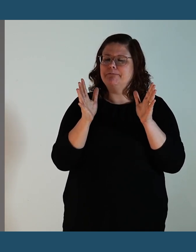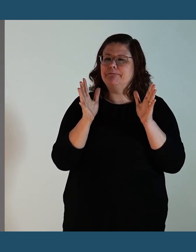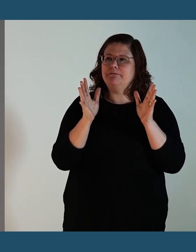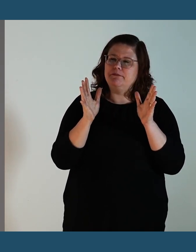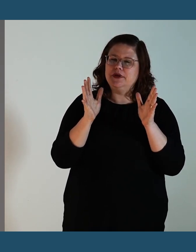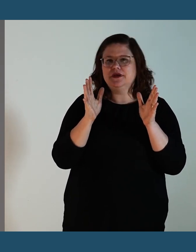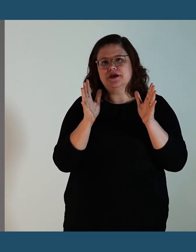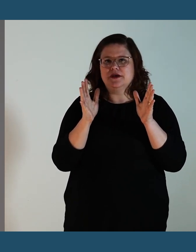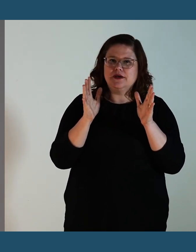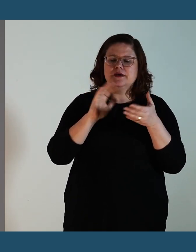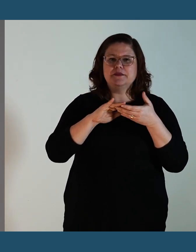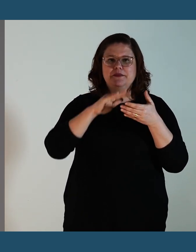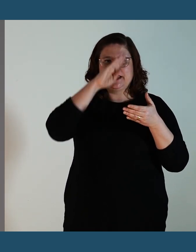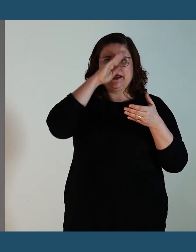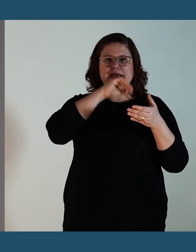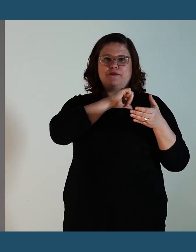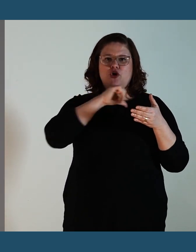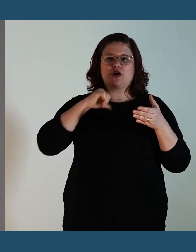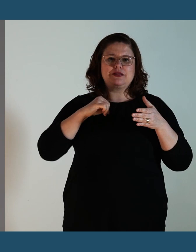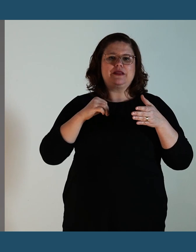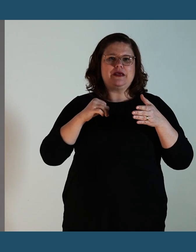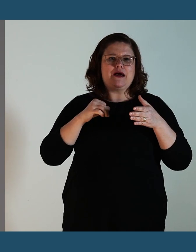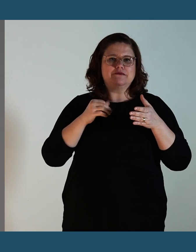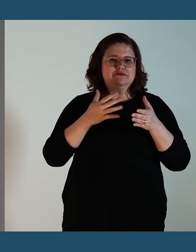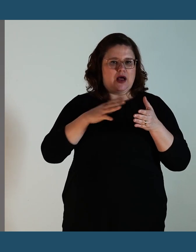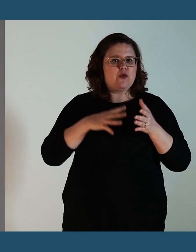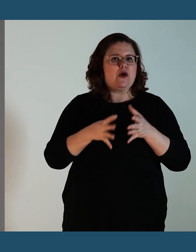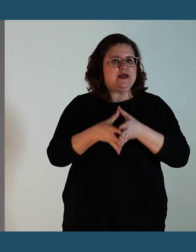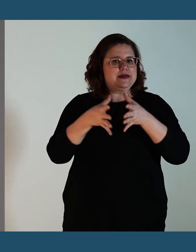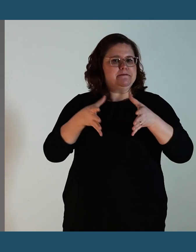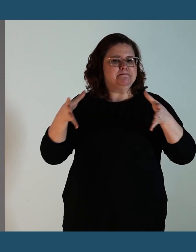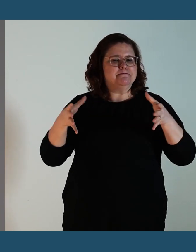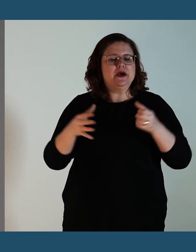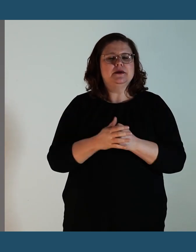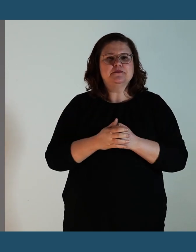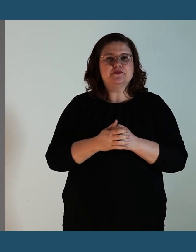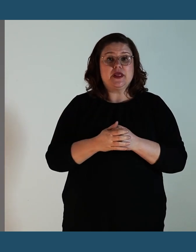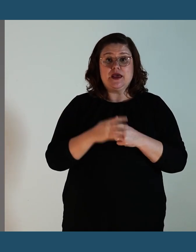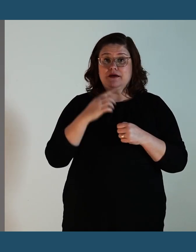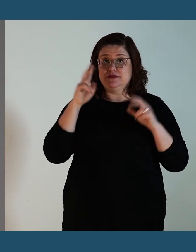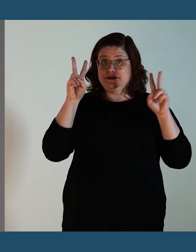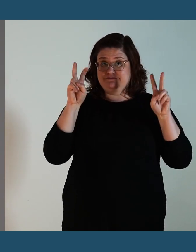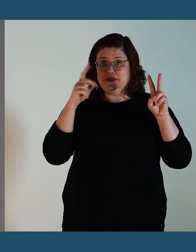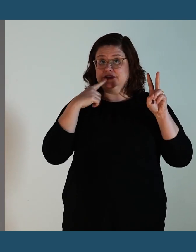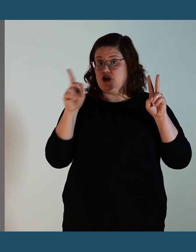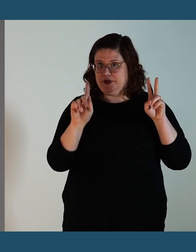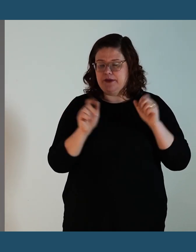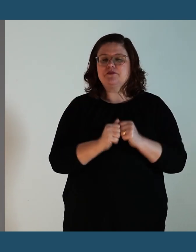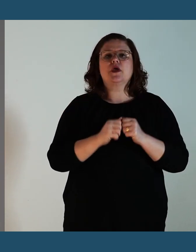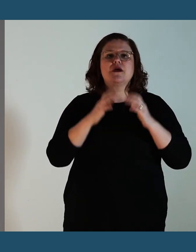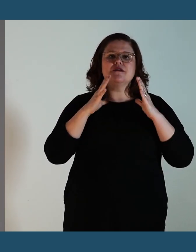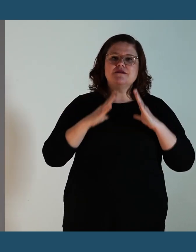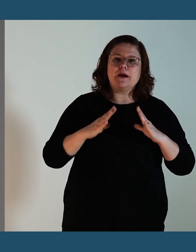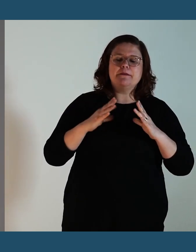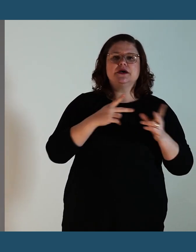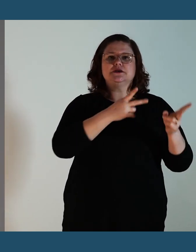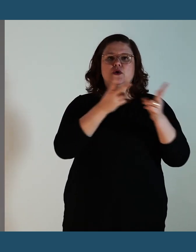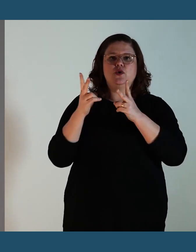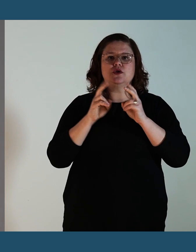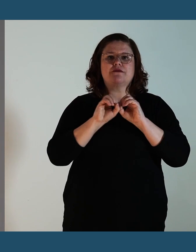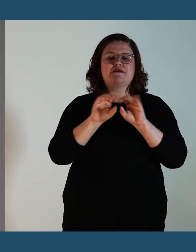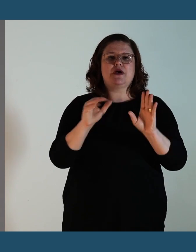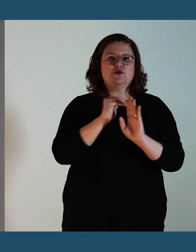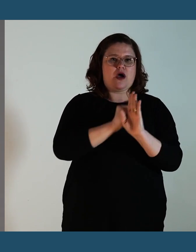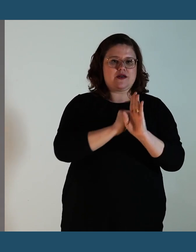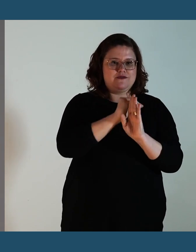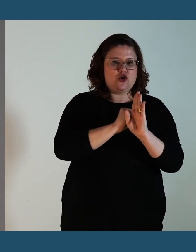koko demokratian lisäämistä ja näin. Niin tämä kuuluu näin. Vammais- ja yhdenvertaisuusvaikutusten